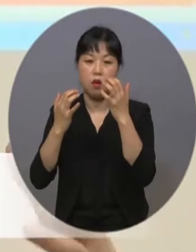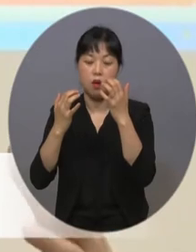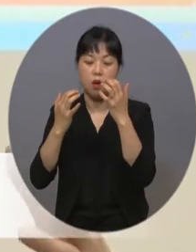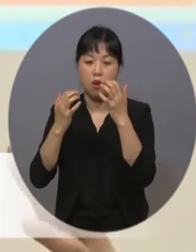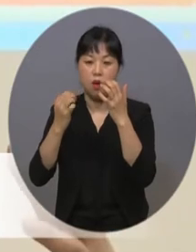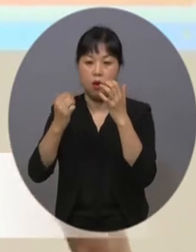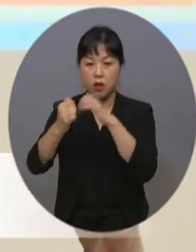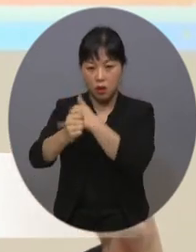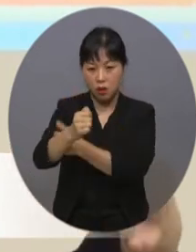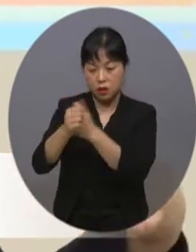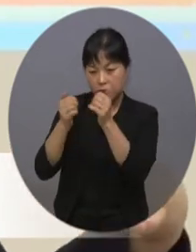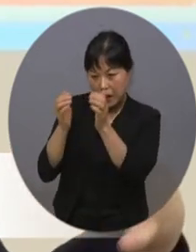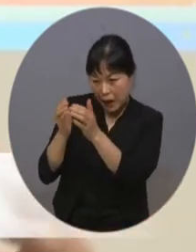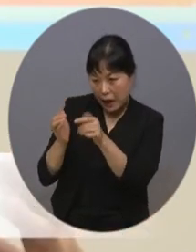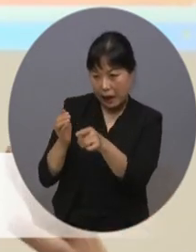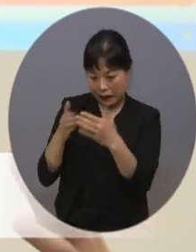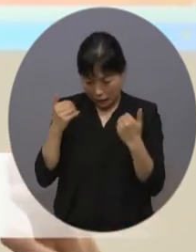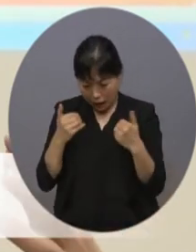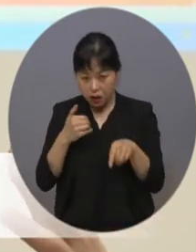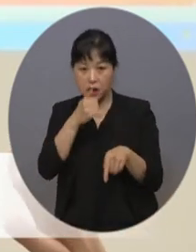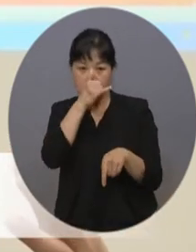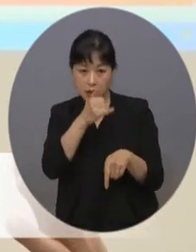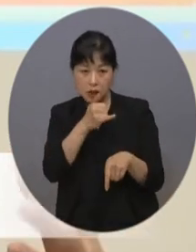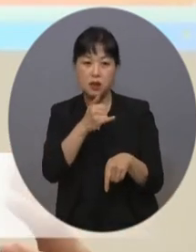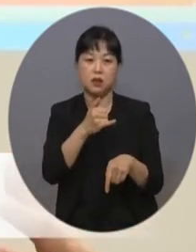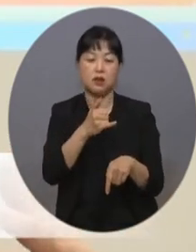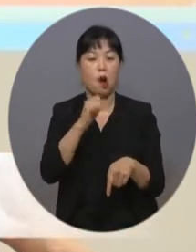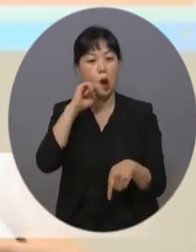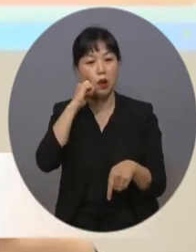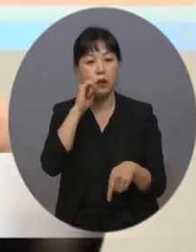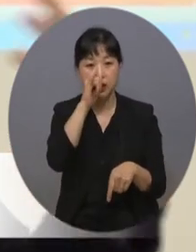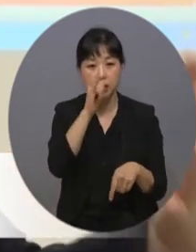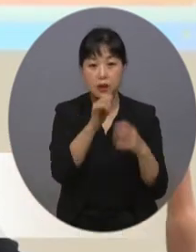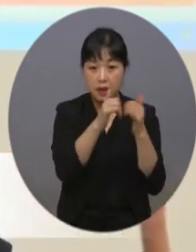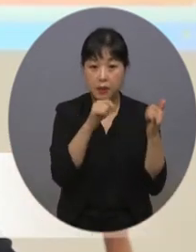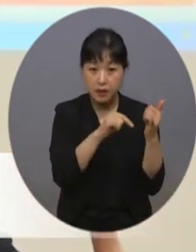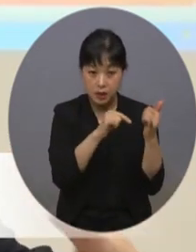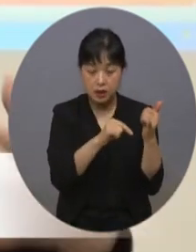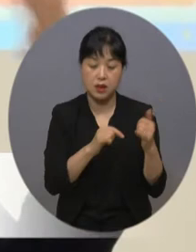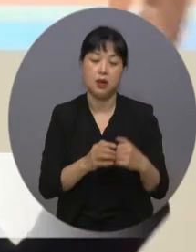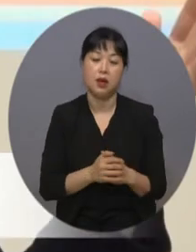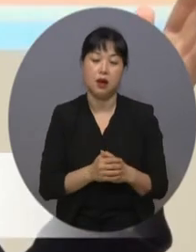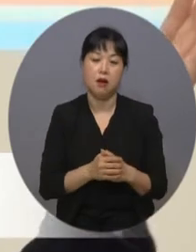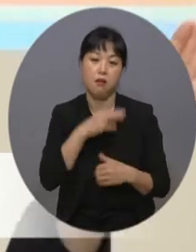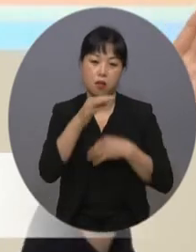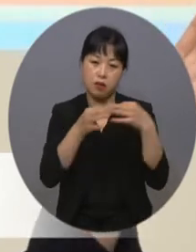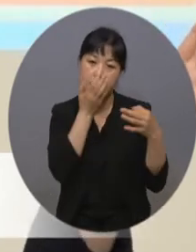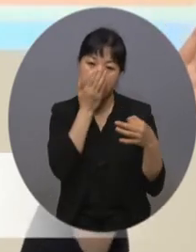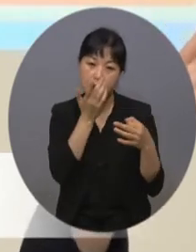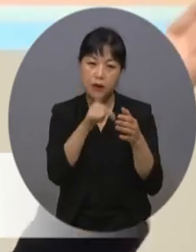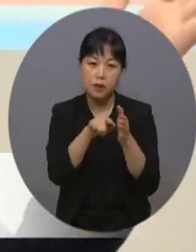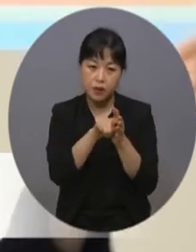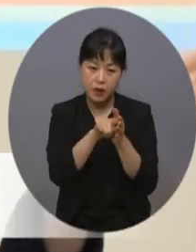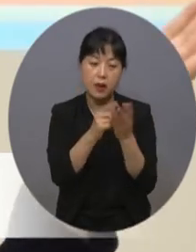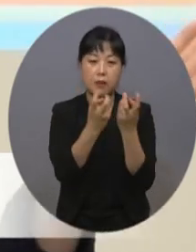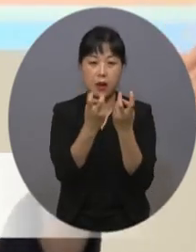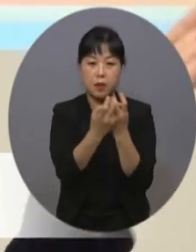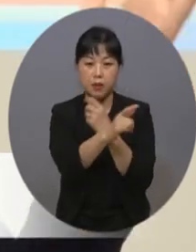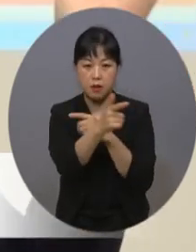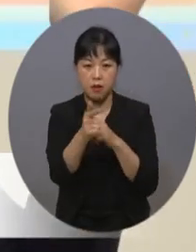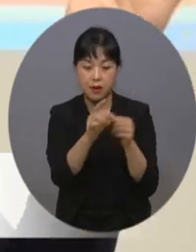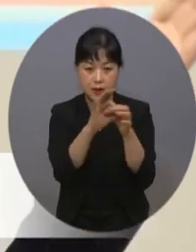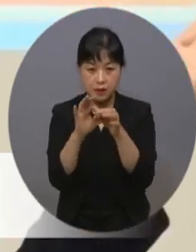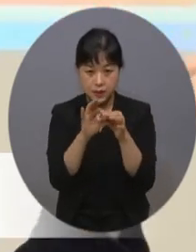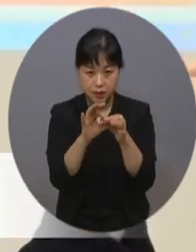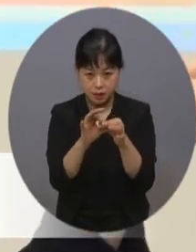인권이 침해당할 수 있는 취약성을 갖고 있는 분들이 자신의 목소리를 더 낼 수 있도록 할 수 있는 채널들을